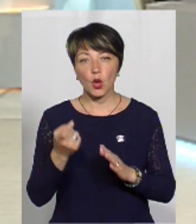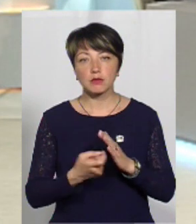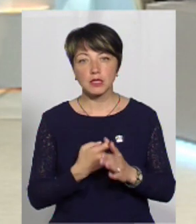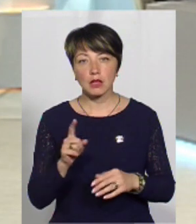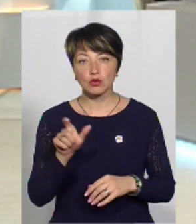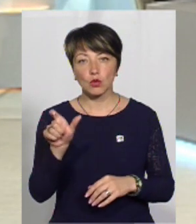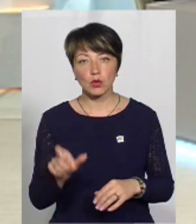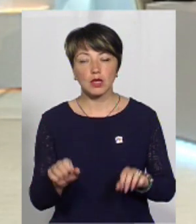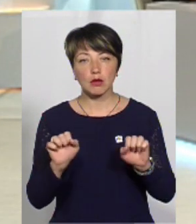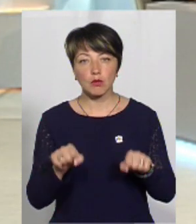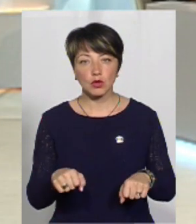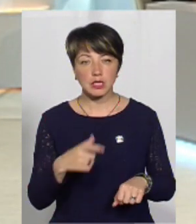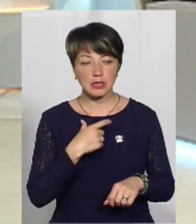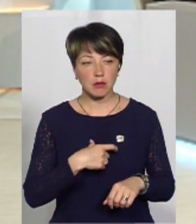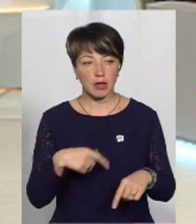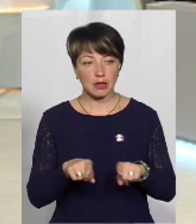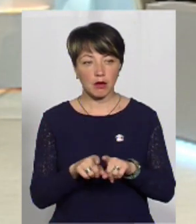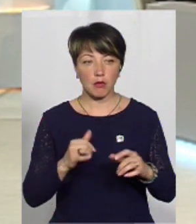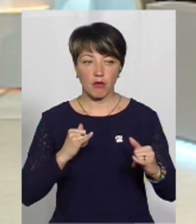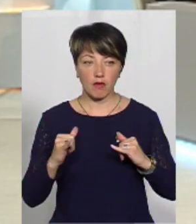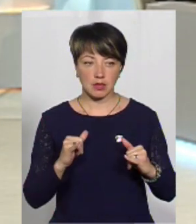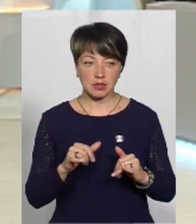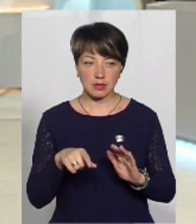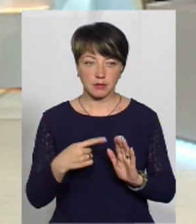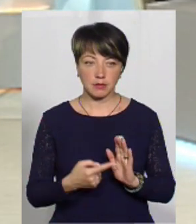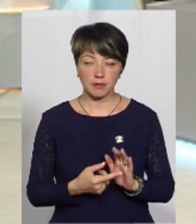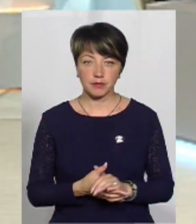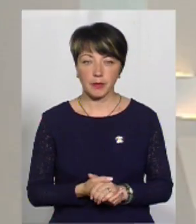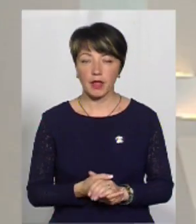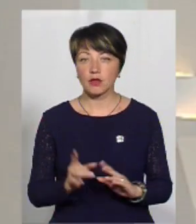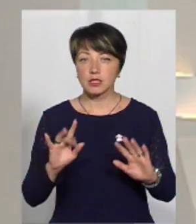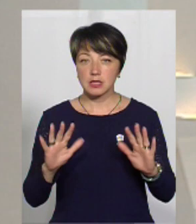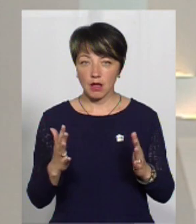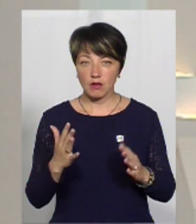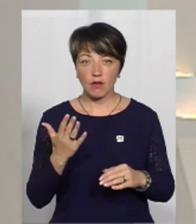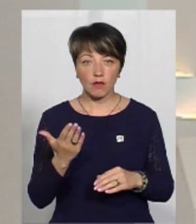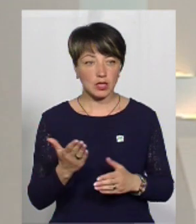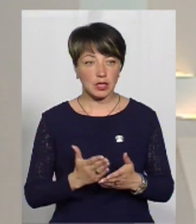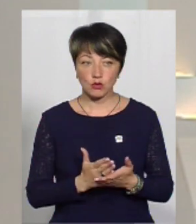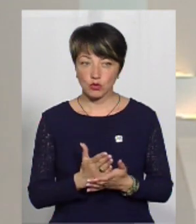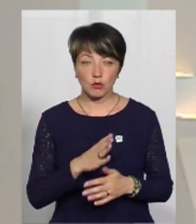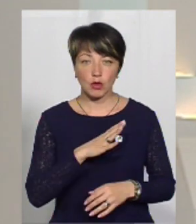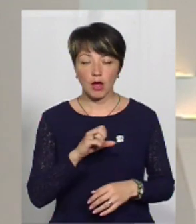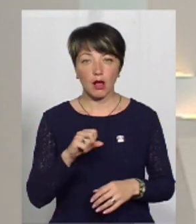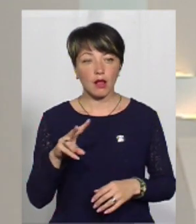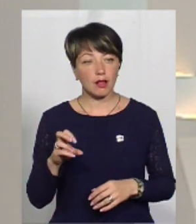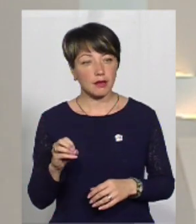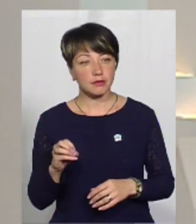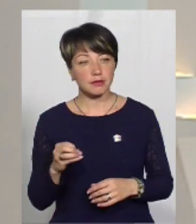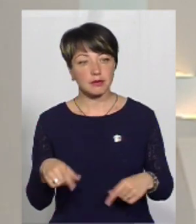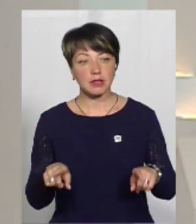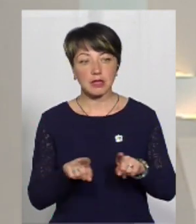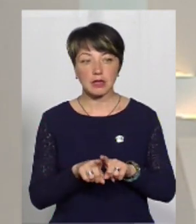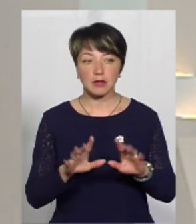розпізнати, що людина може так себе повести? От то, що сталося, вони не на службі були, але от